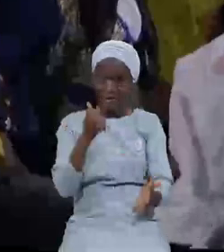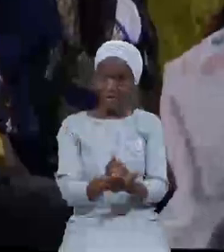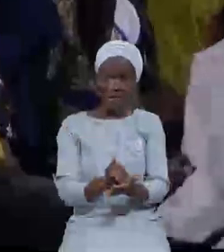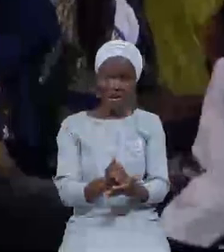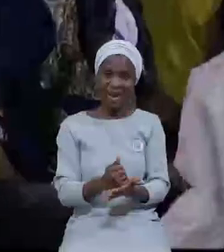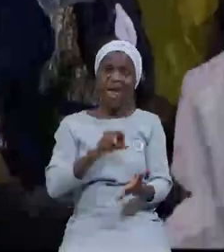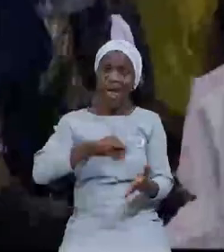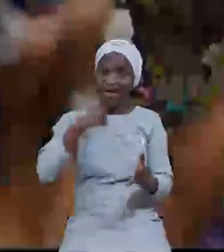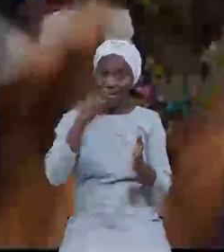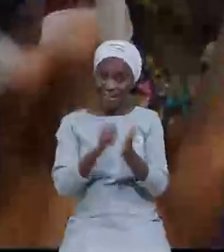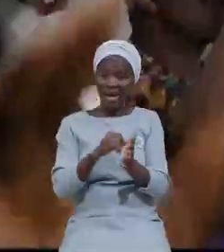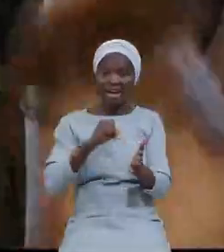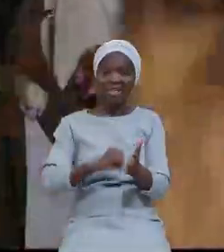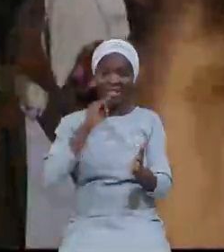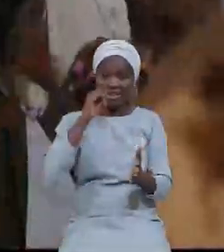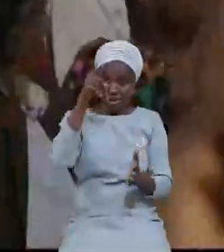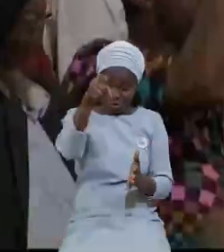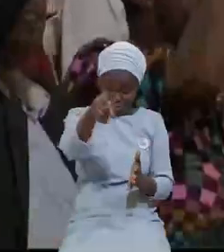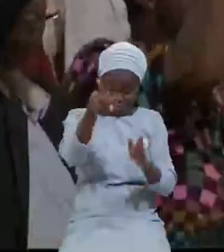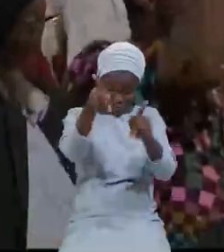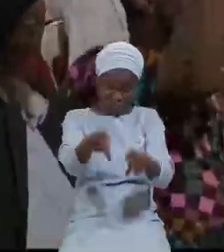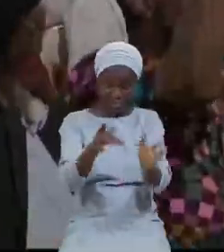je dit c'est